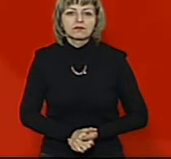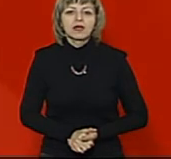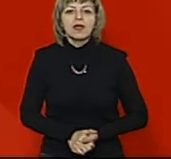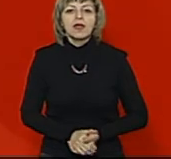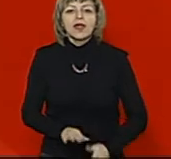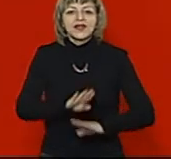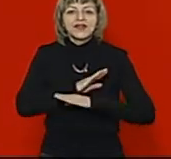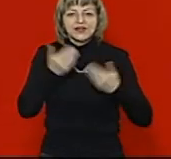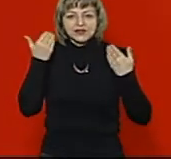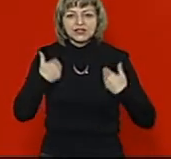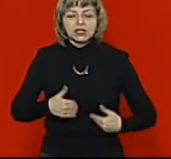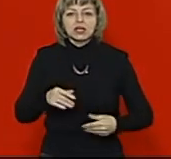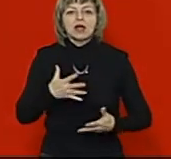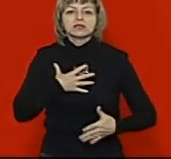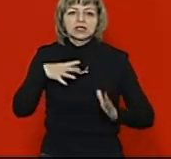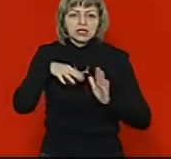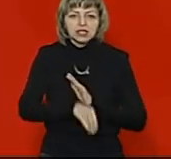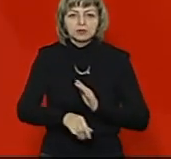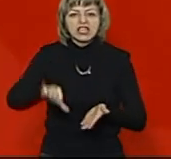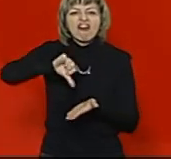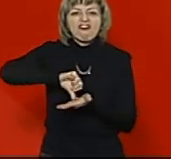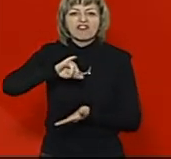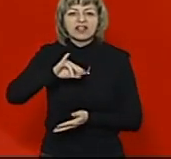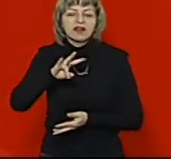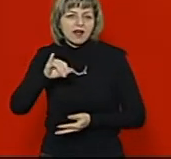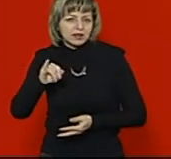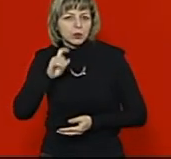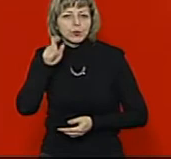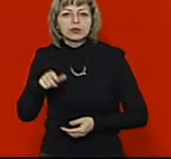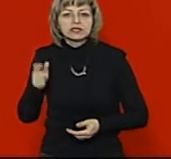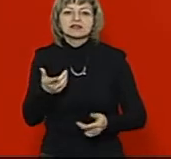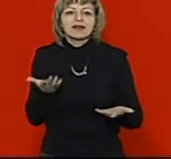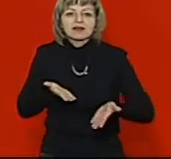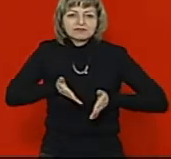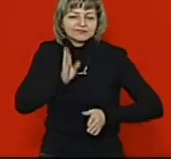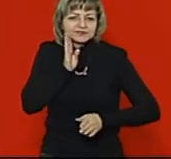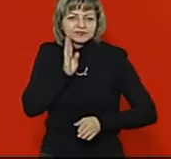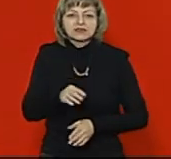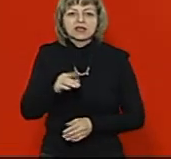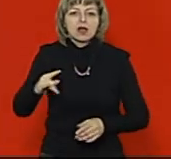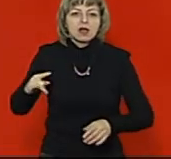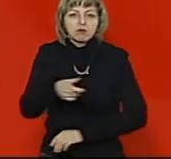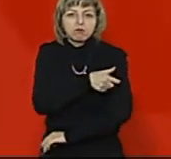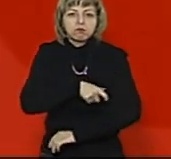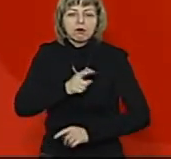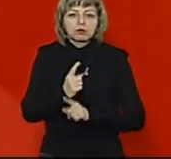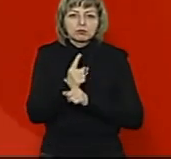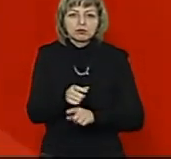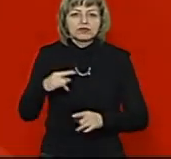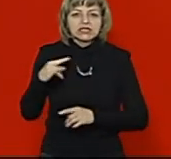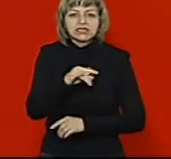Тіла загиблих у авіакатастрофі в Ірані українців, серед яких уродженка Нововолинська, бортпровідниця Юлія